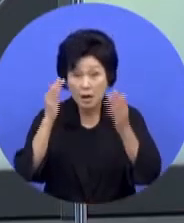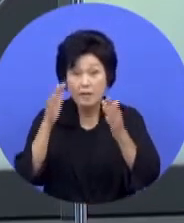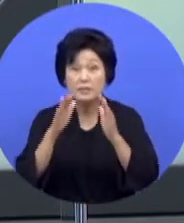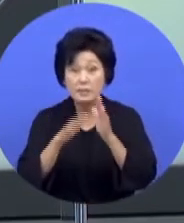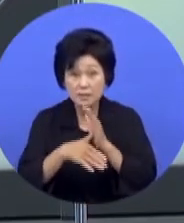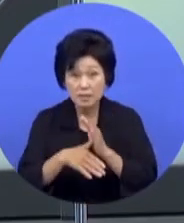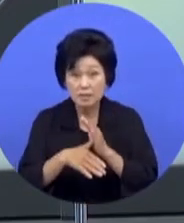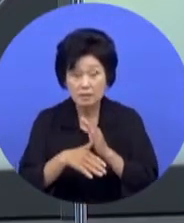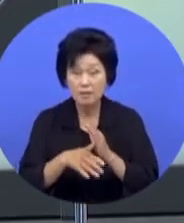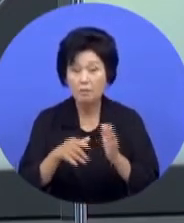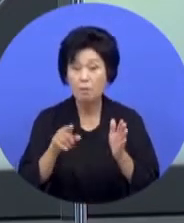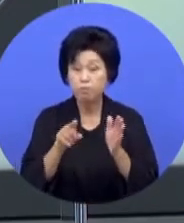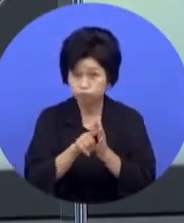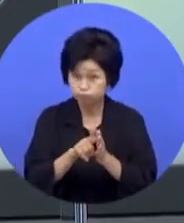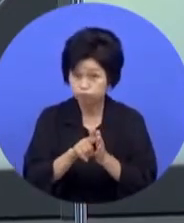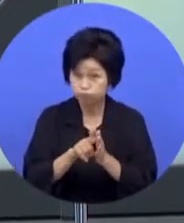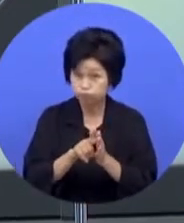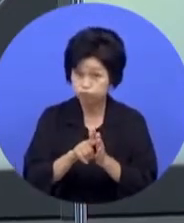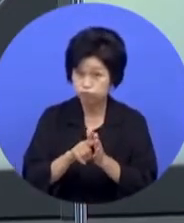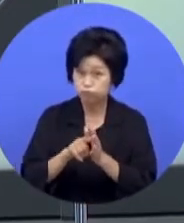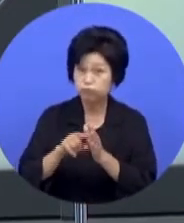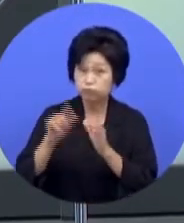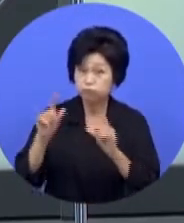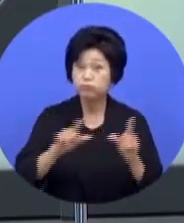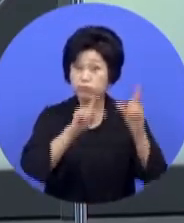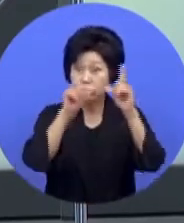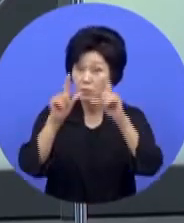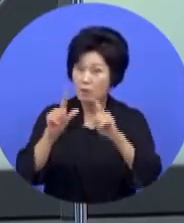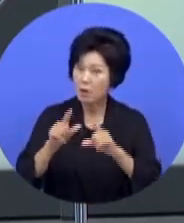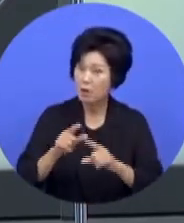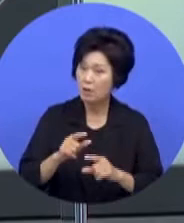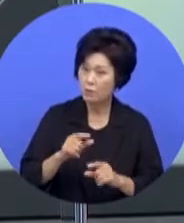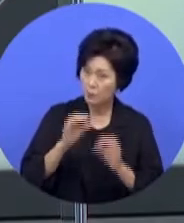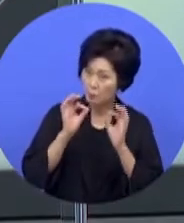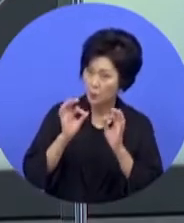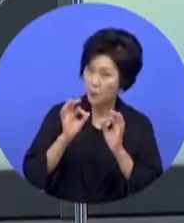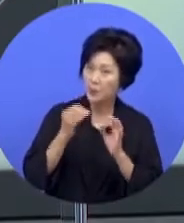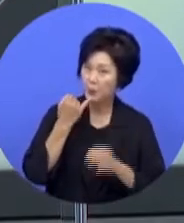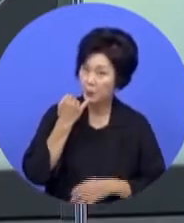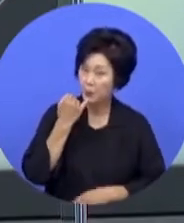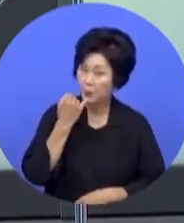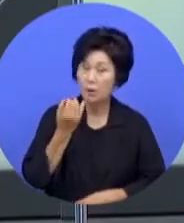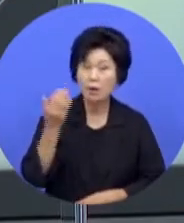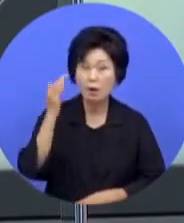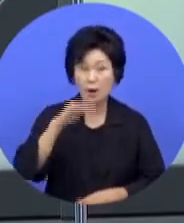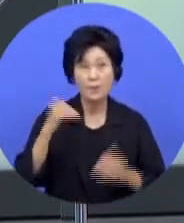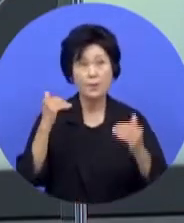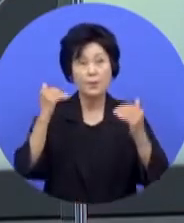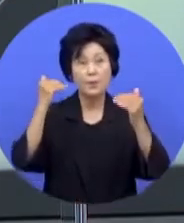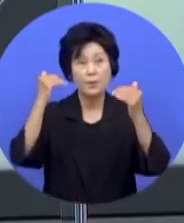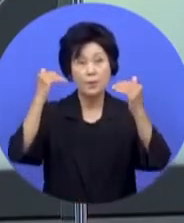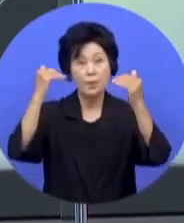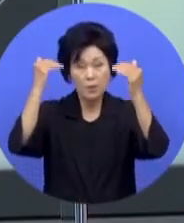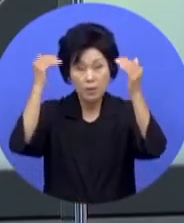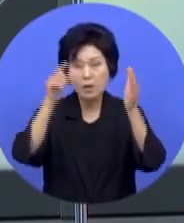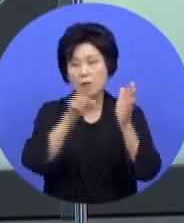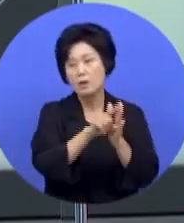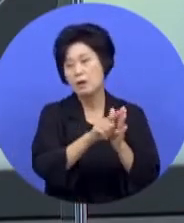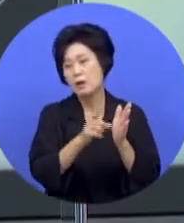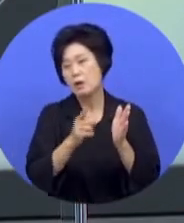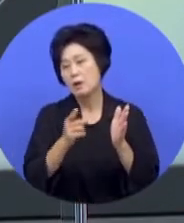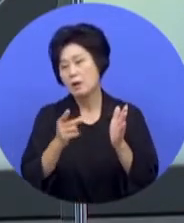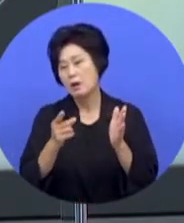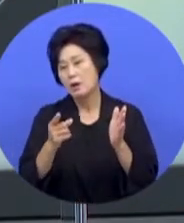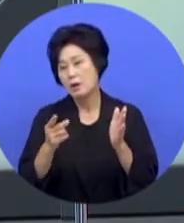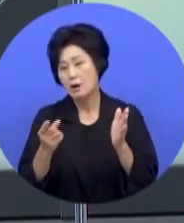하는 것 같다가 네, 맞아요. 어느 정도 자기 주장을 펼 때쯤 되면 다 교회를 떠나는 그게 이제 저의 눈에 확 보였거든요. 그래서 아 이게